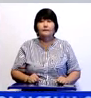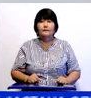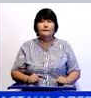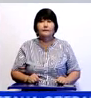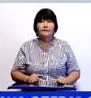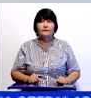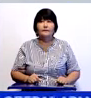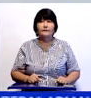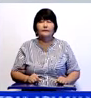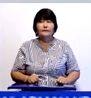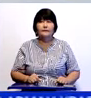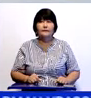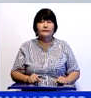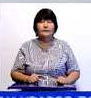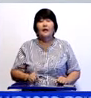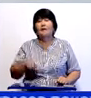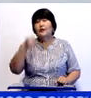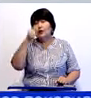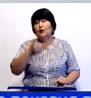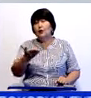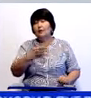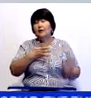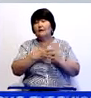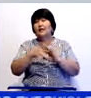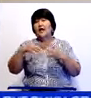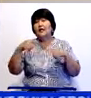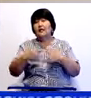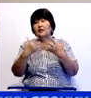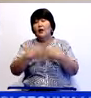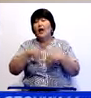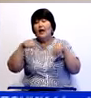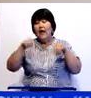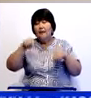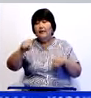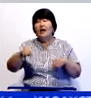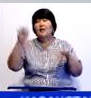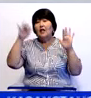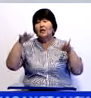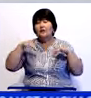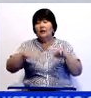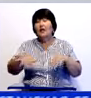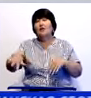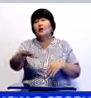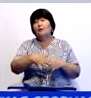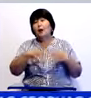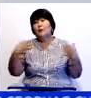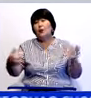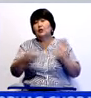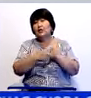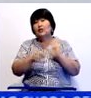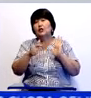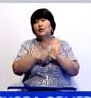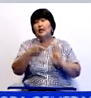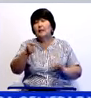виктор до в этом году мы внедряем технологию капельного и дожди вольно ворошения на площади более чем 600 7